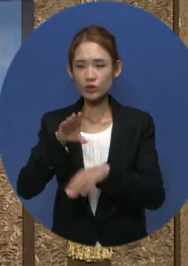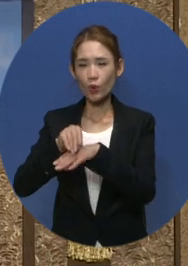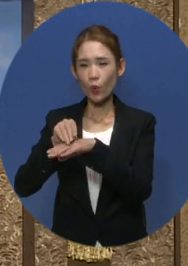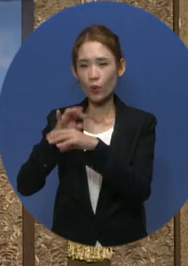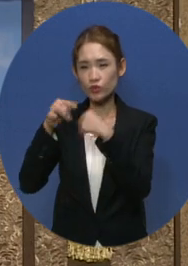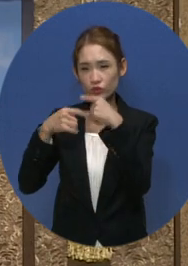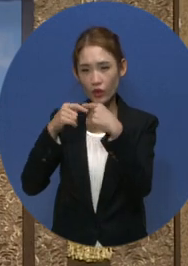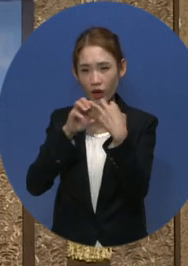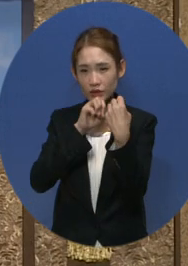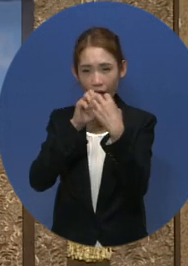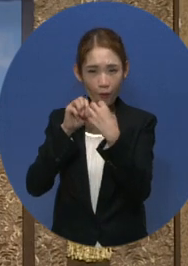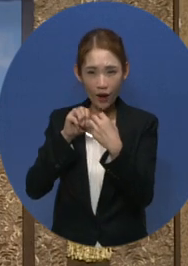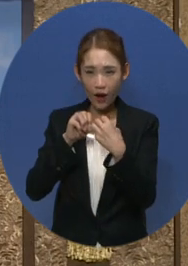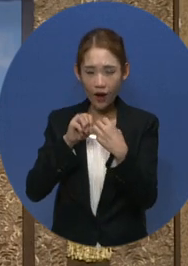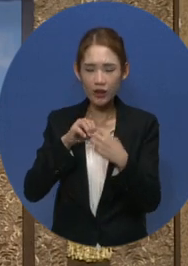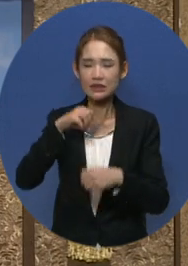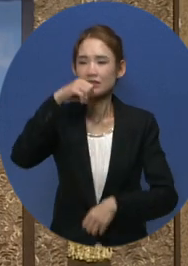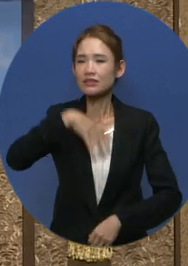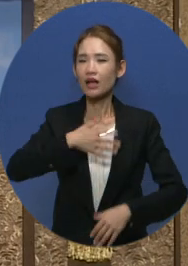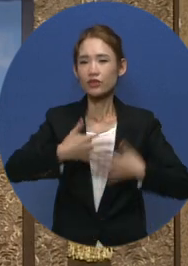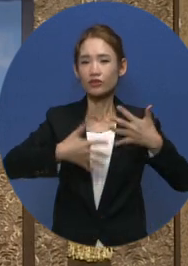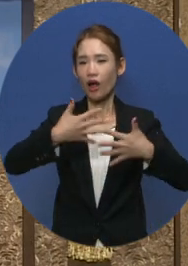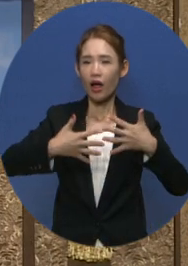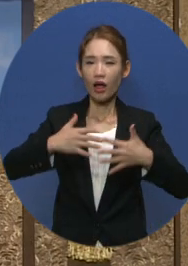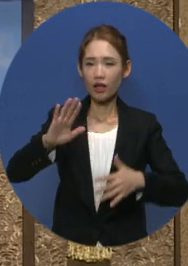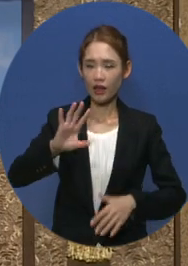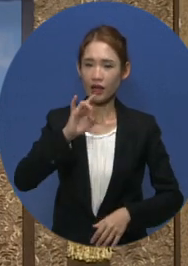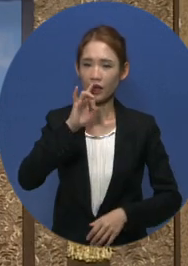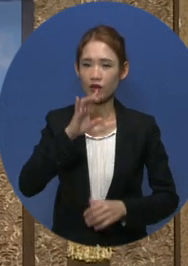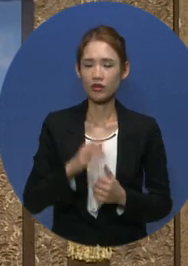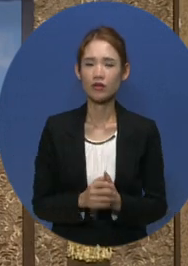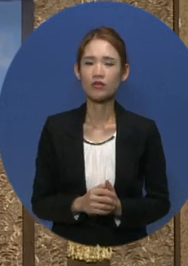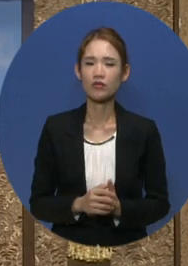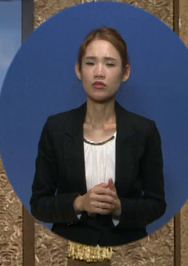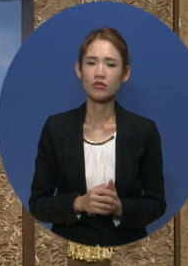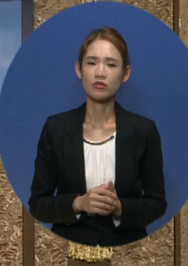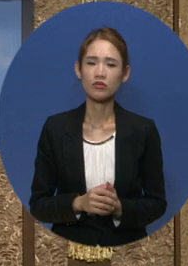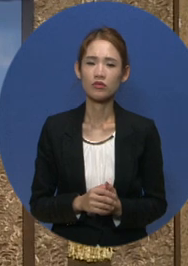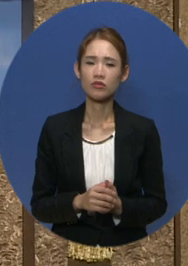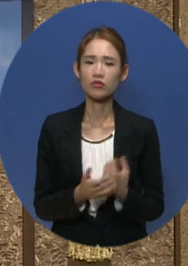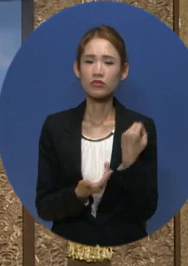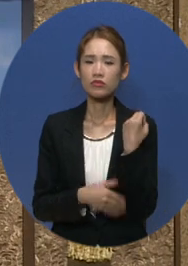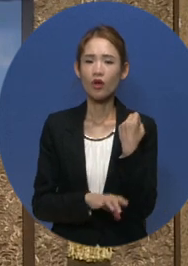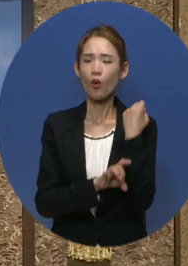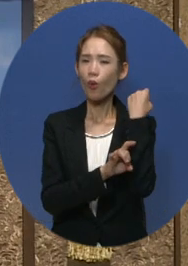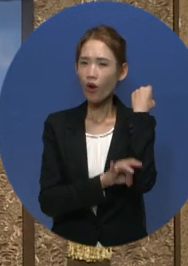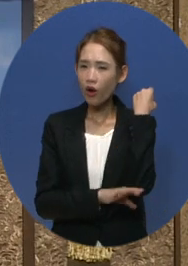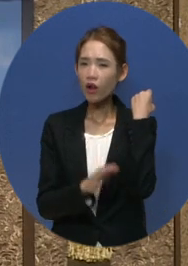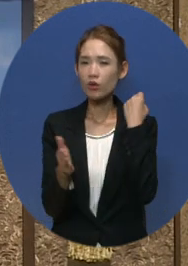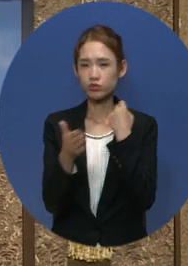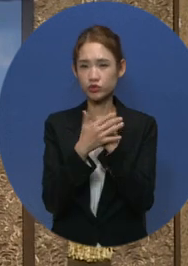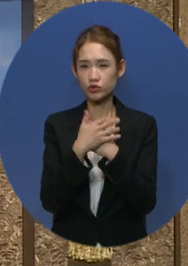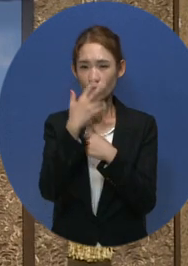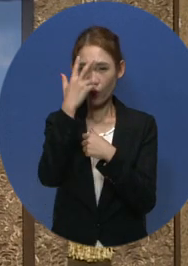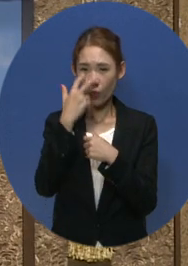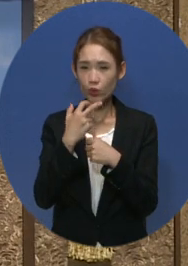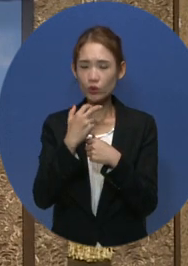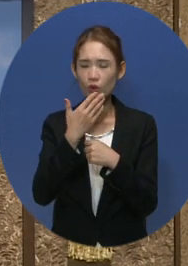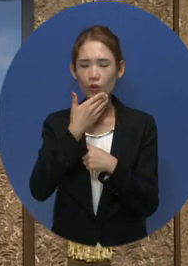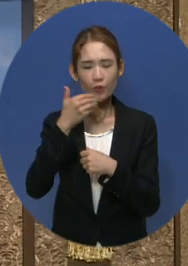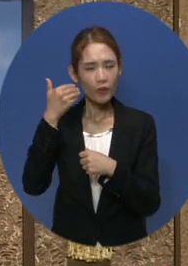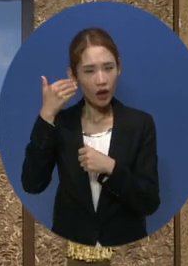대화가 가능합니다. 그냥 수화로는 안 되고 그냥 점자로는 안 돼요. 그런데 이제 원래부터